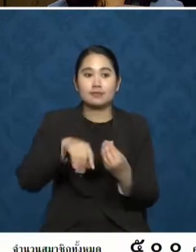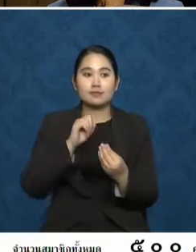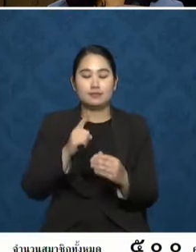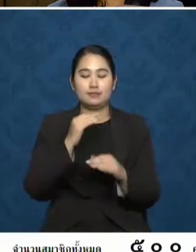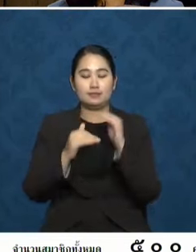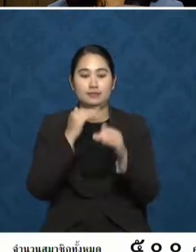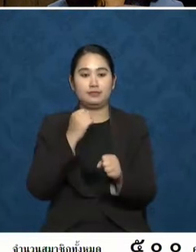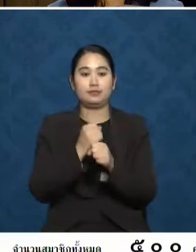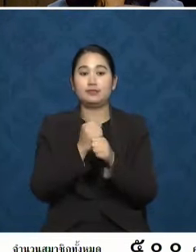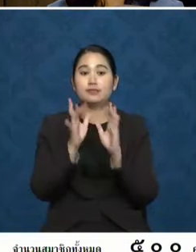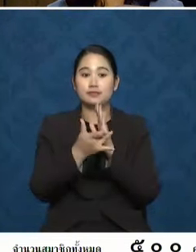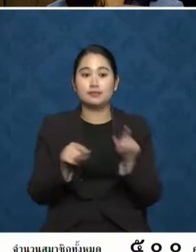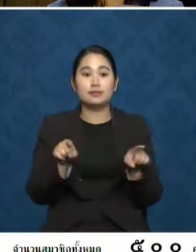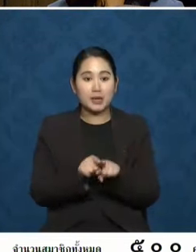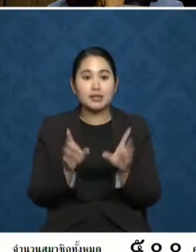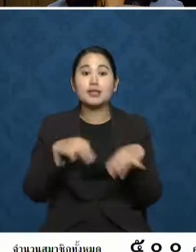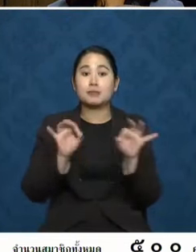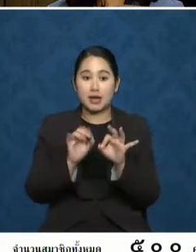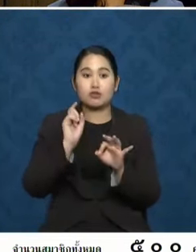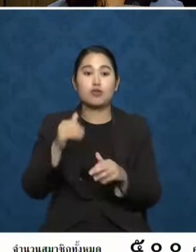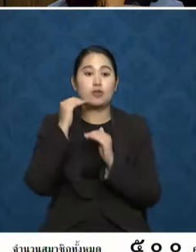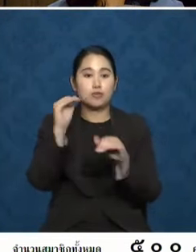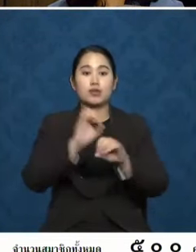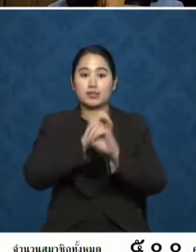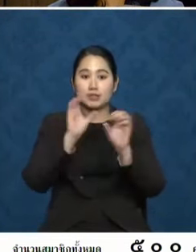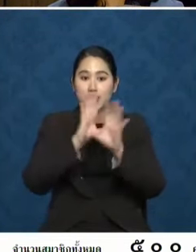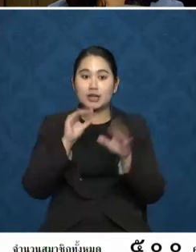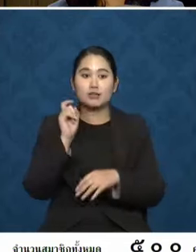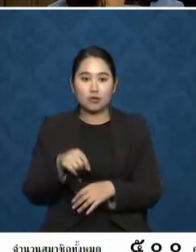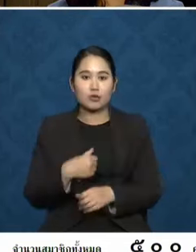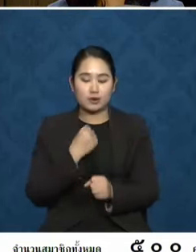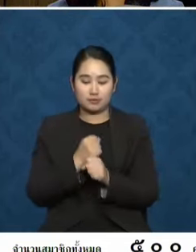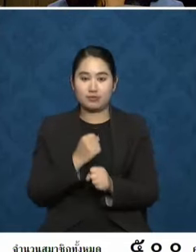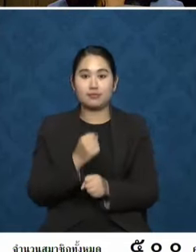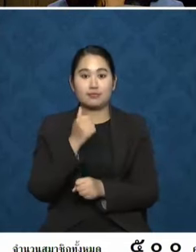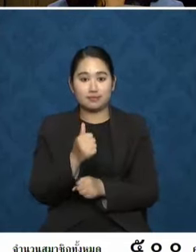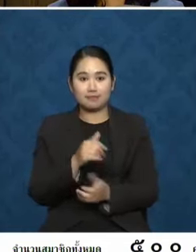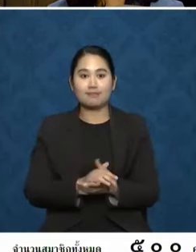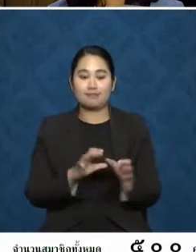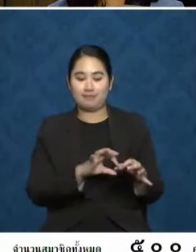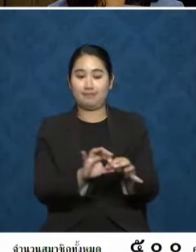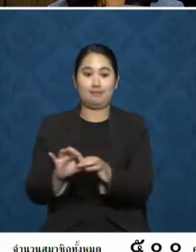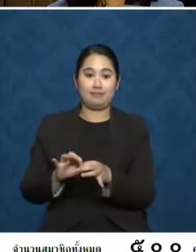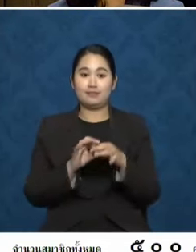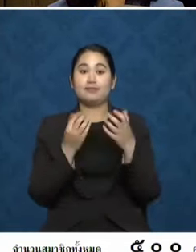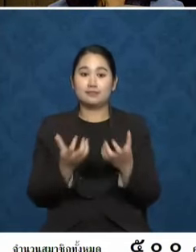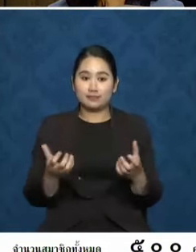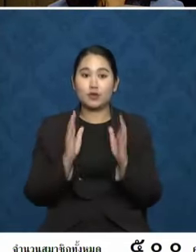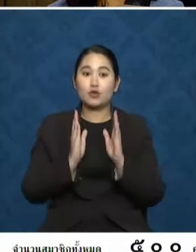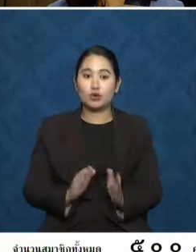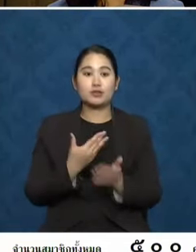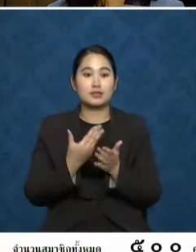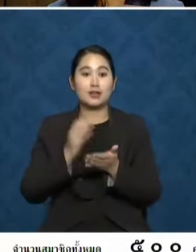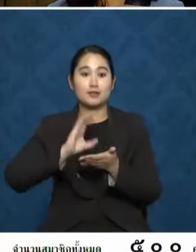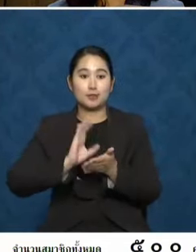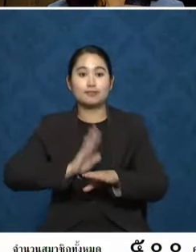นาเทคกี์ก็เช่นกัน เราอาจำเป็ต้กำหนเปาหมายให้ชัดนอกจากเพื่คามเป็ไปได้ ยังสอดข้องกับสัยากรทั้งคนงบปมา